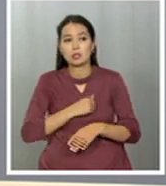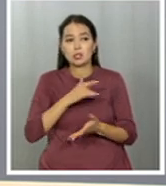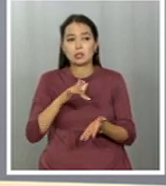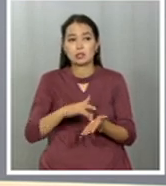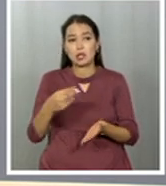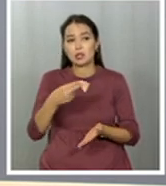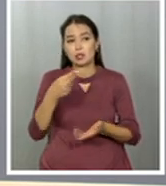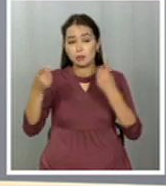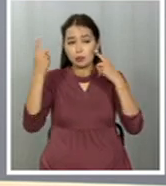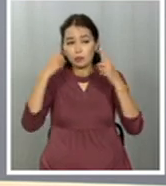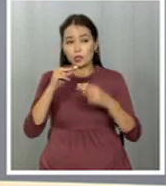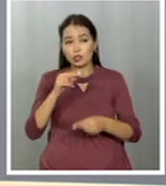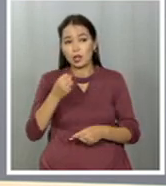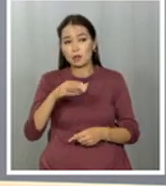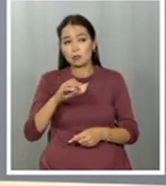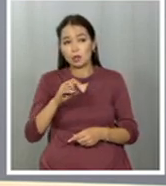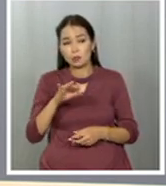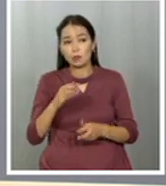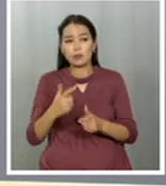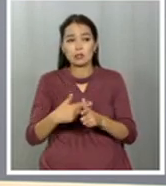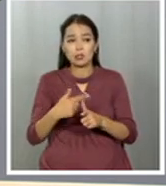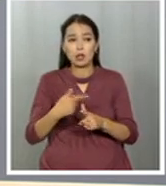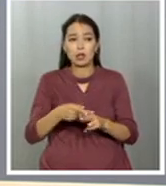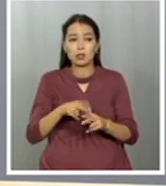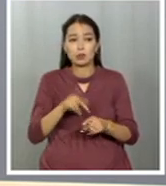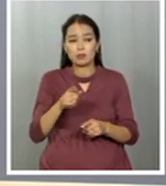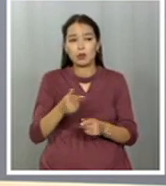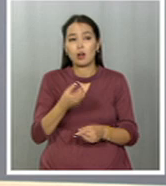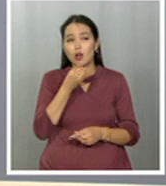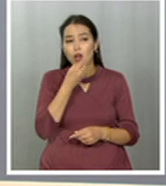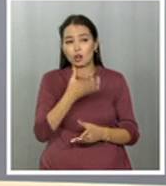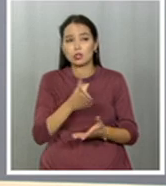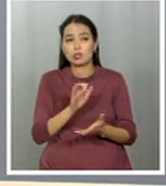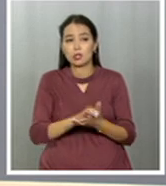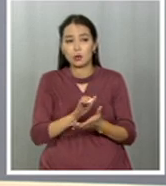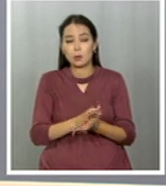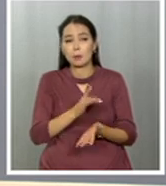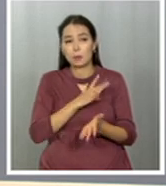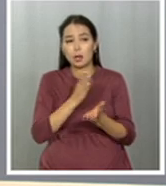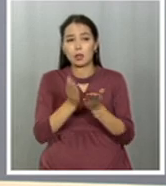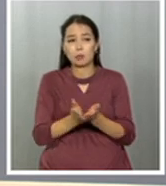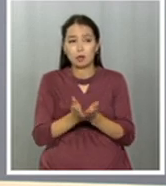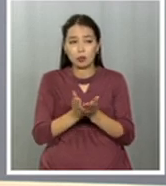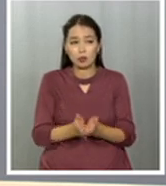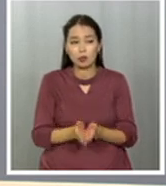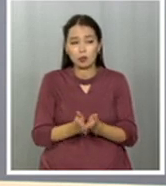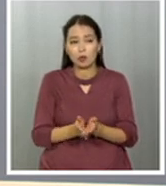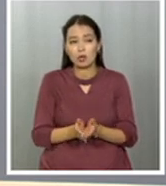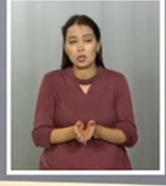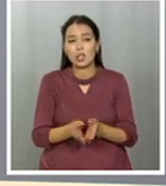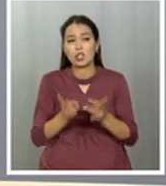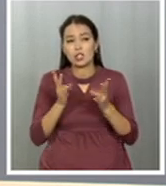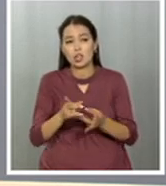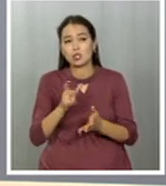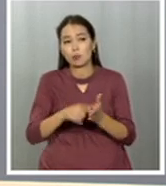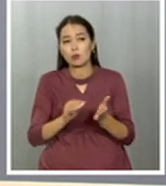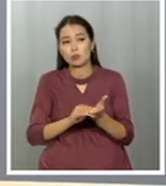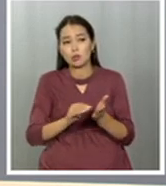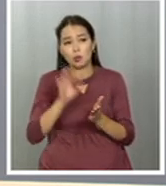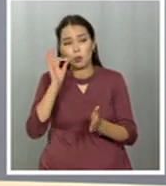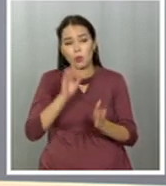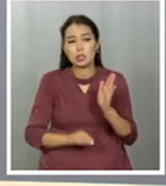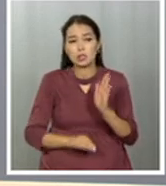Айтматова, с именем которого вы хорошо знакомы. «Белый пароход» – трагическая повесть о детстве, разрушенном